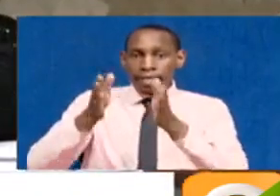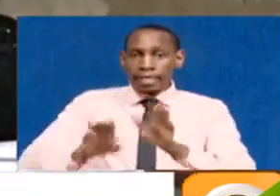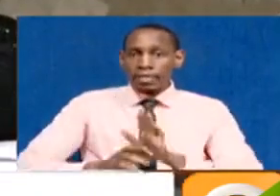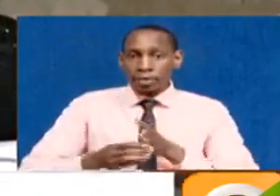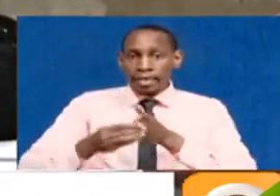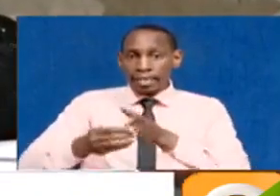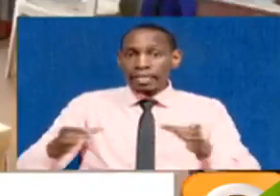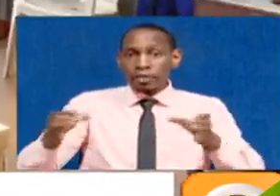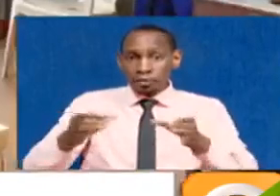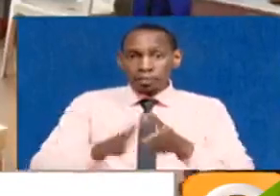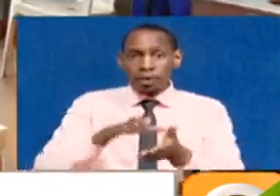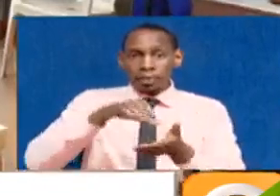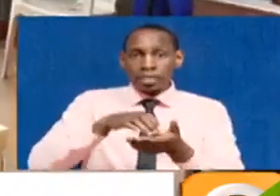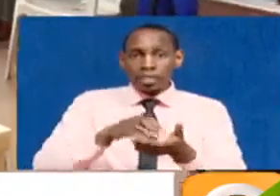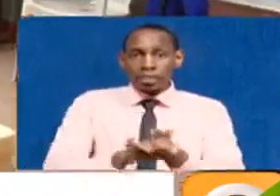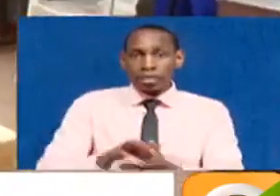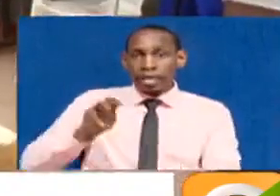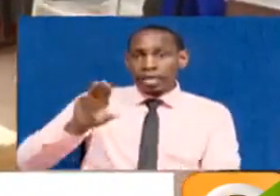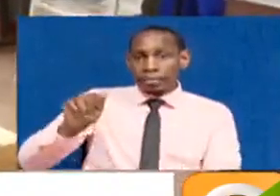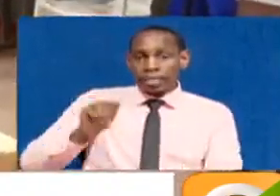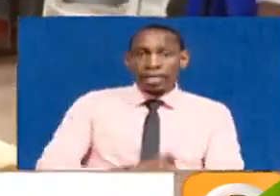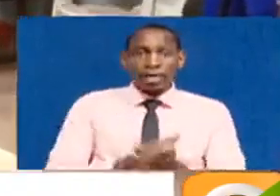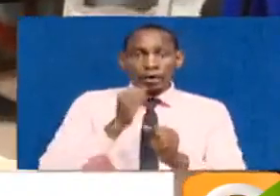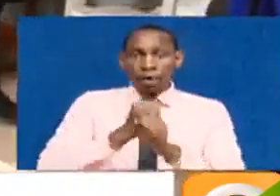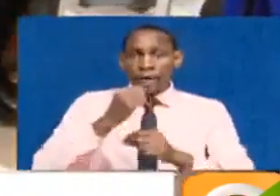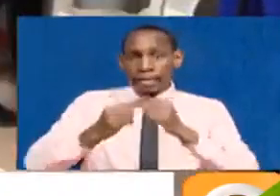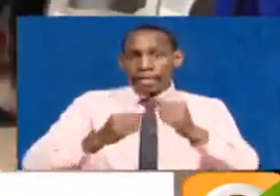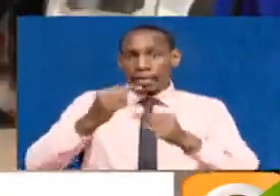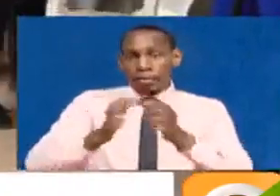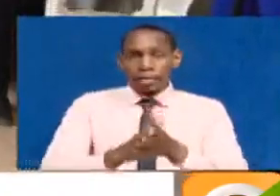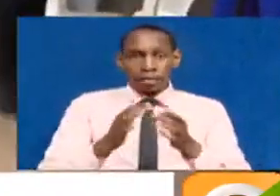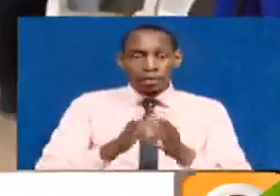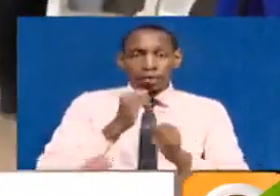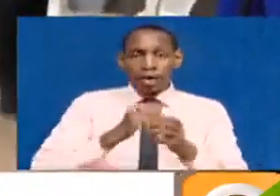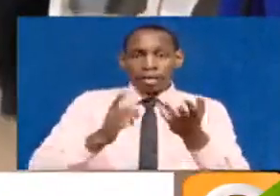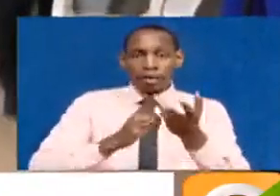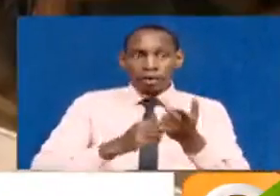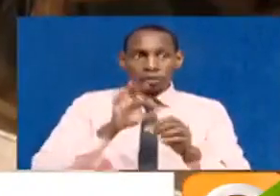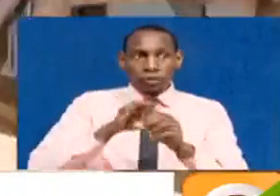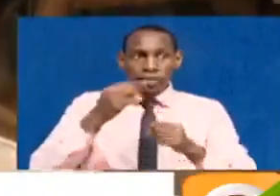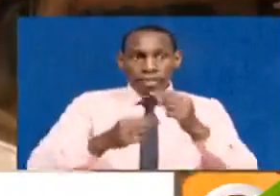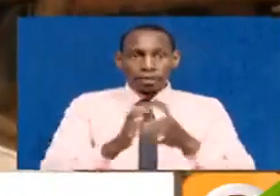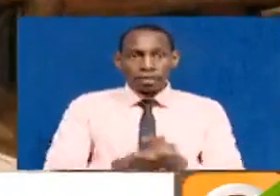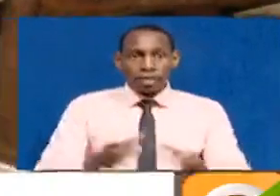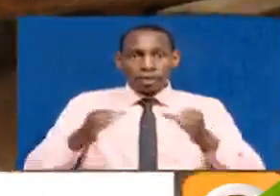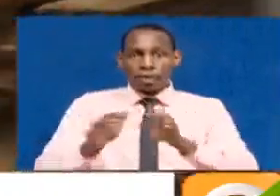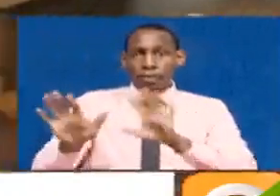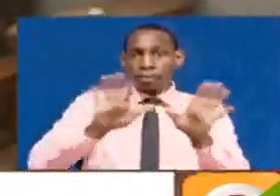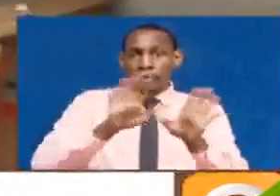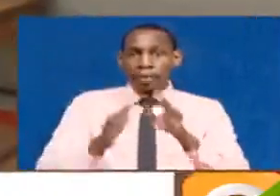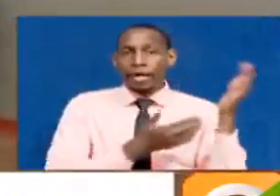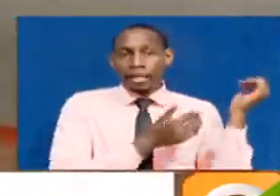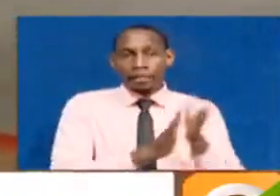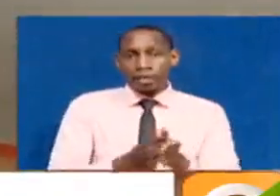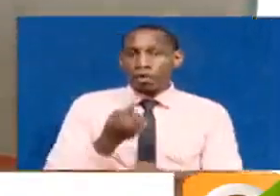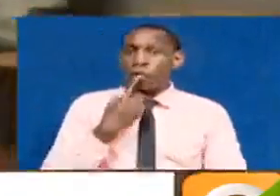watakaopeperusha bendera katika wadhifa wa wawakilishi wadi. Zoezi hilo linaendelea huku shughuli ya kuhesabu kura ikiendelea. Chama cha Wiper kinatazamiwa